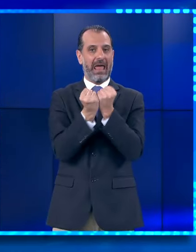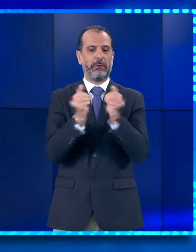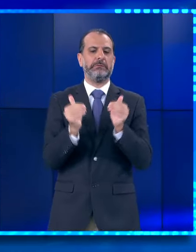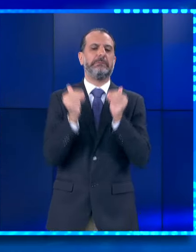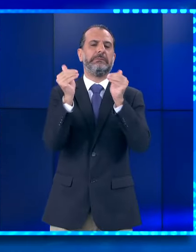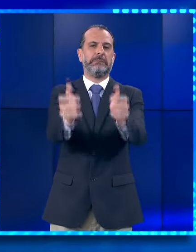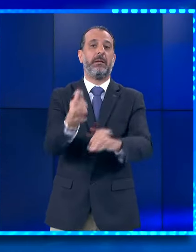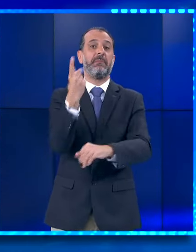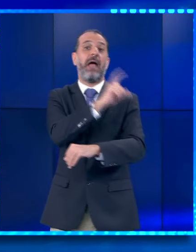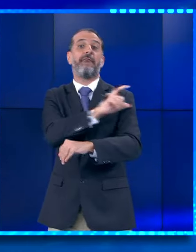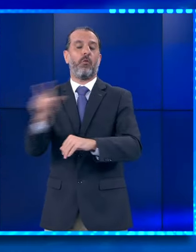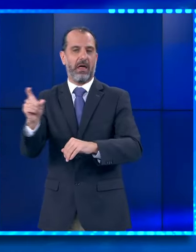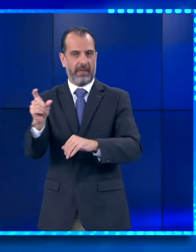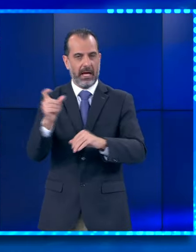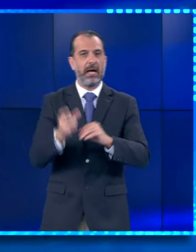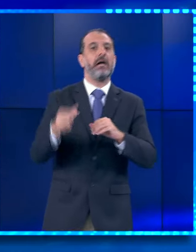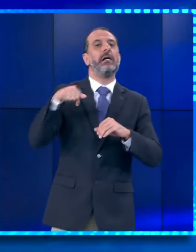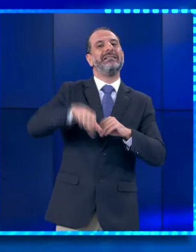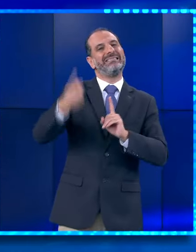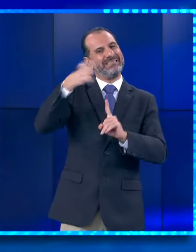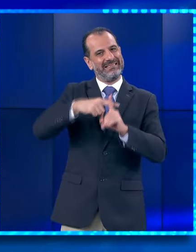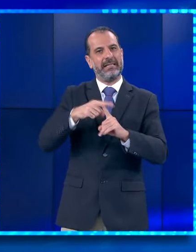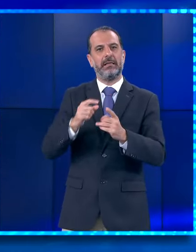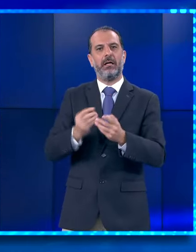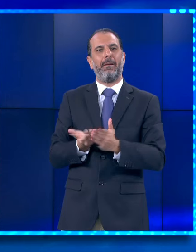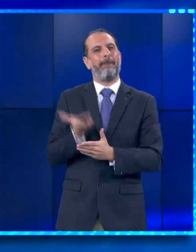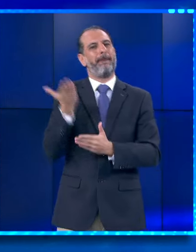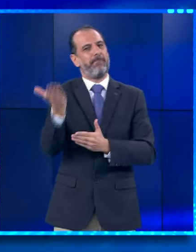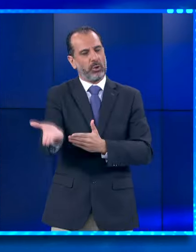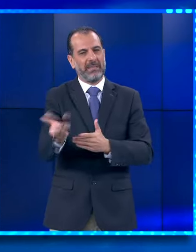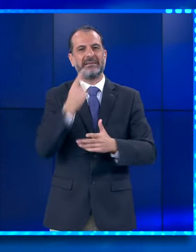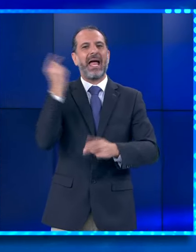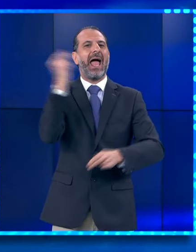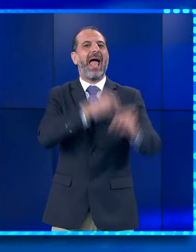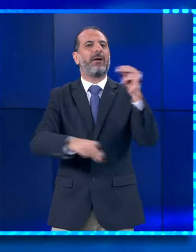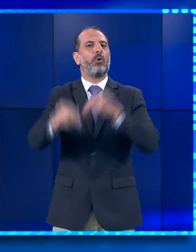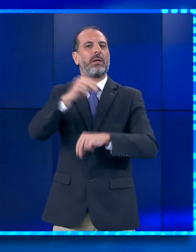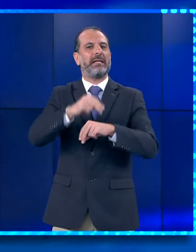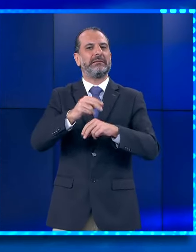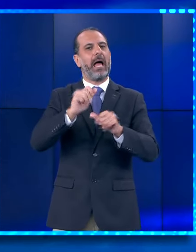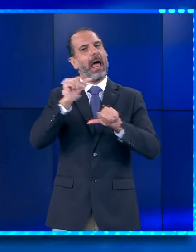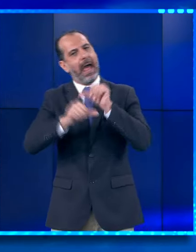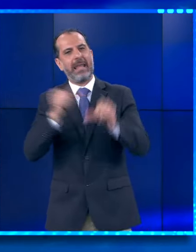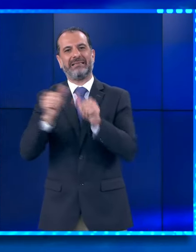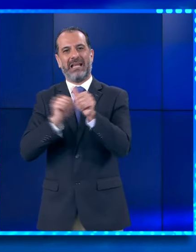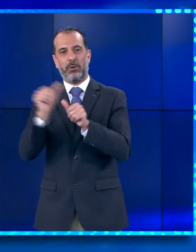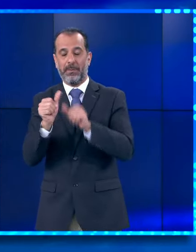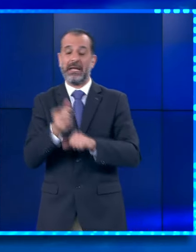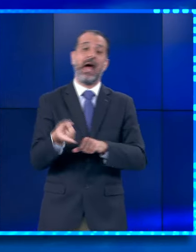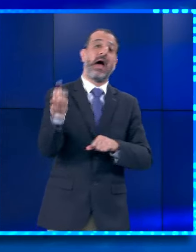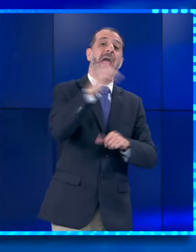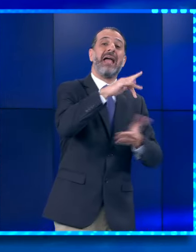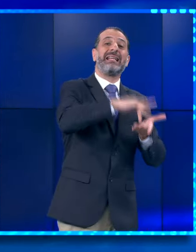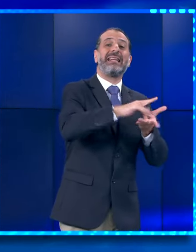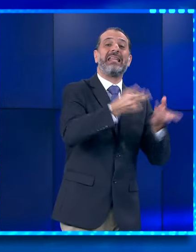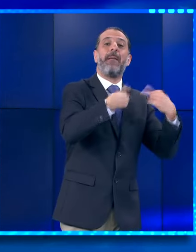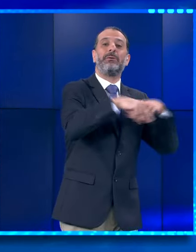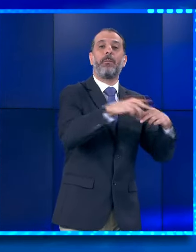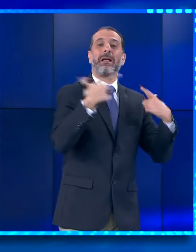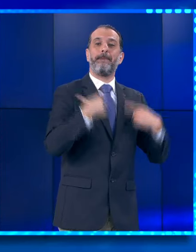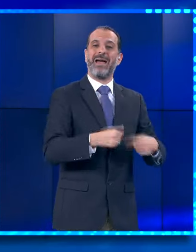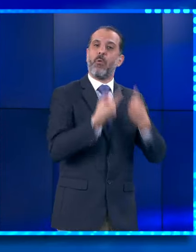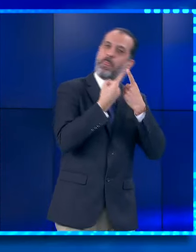μία εβδομάδα αργότερα. Πέρασε και η τροπολογία για άλλη ημερομηνία εκλογής Προέδρου και άλλη των μελών της Κεντρικής Επιτροπής. Έντονες ήταν